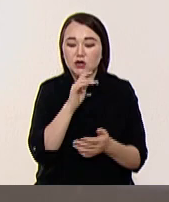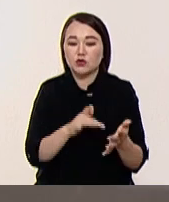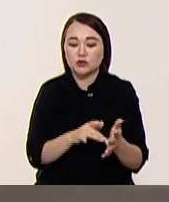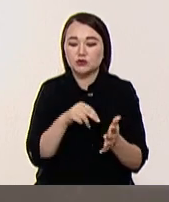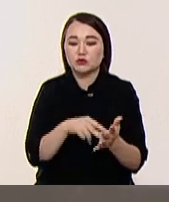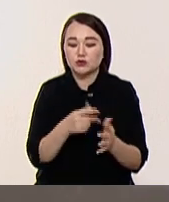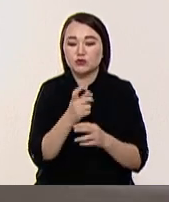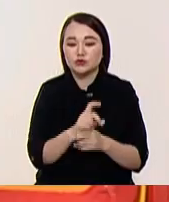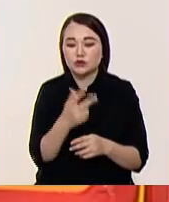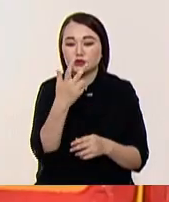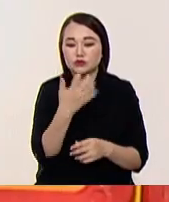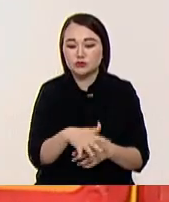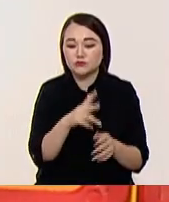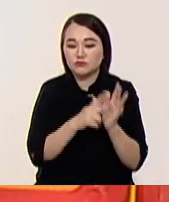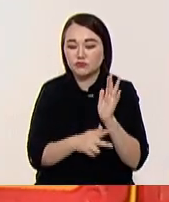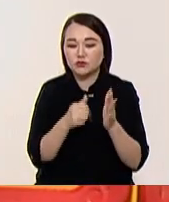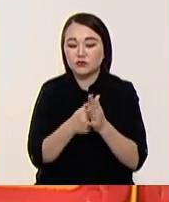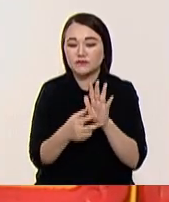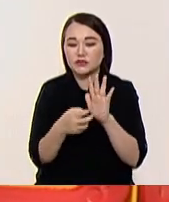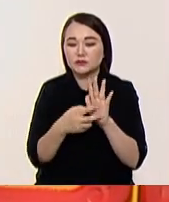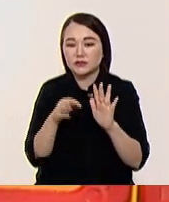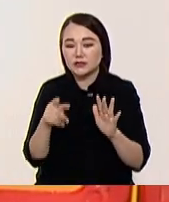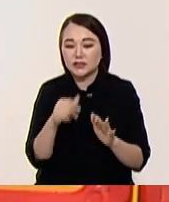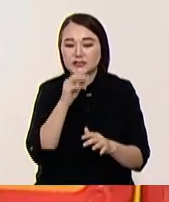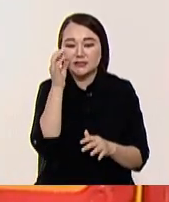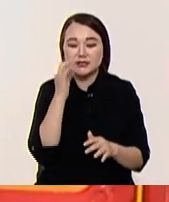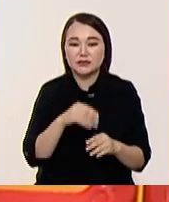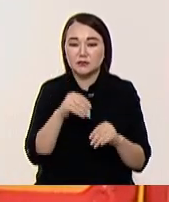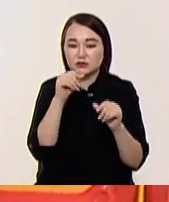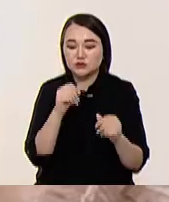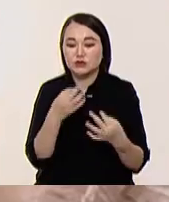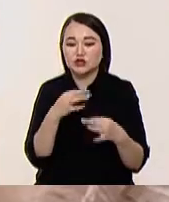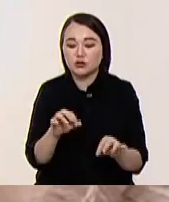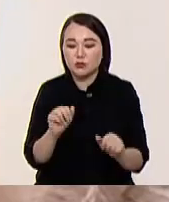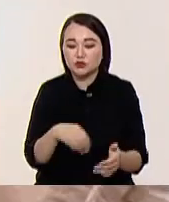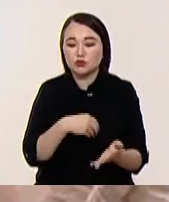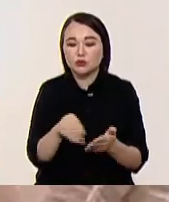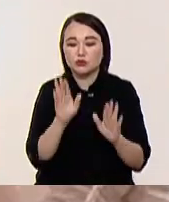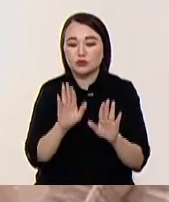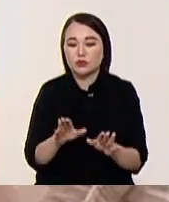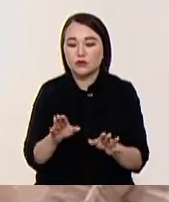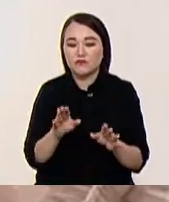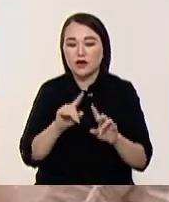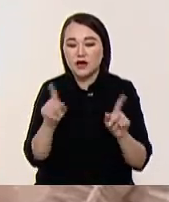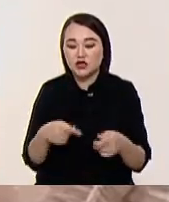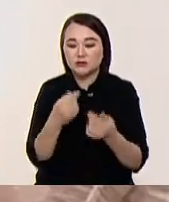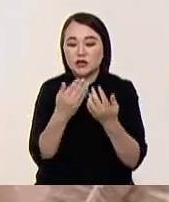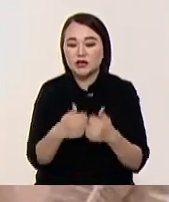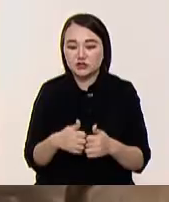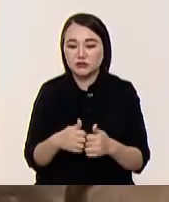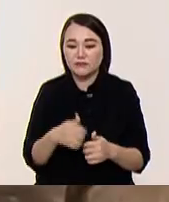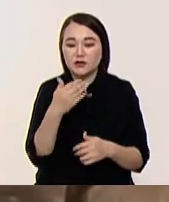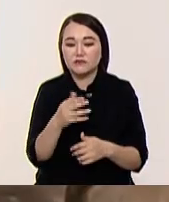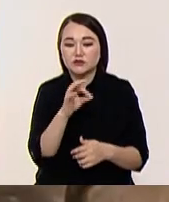мегаполисе стоит от 480 до 800 тенге. Сладкий песок по доступным ценам жители могут приобрести только в ограниченном количестве. Его